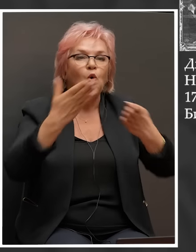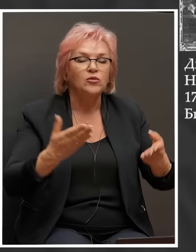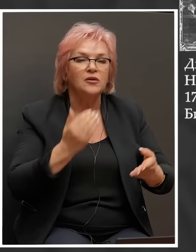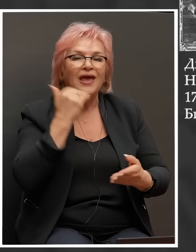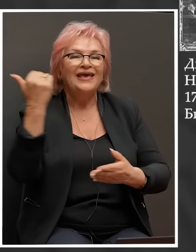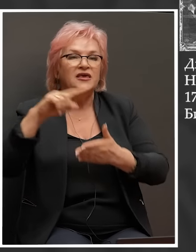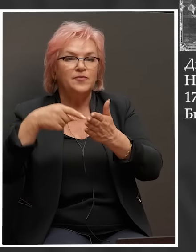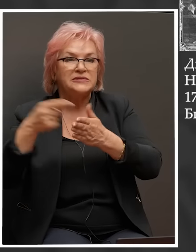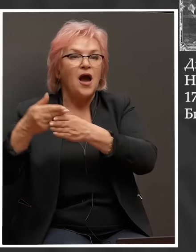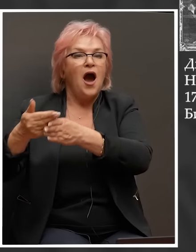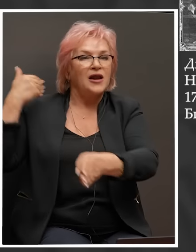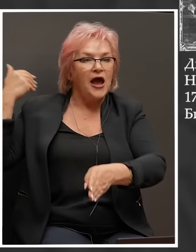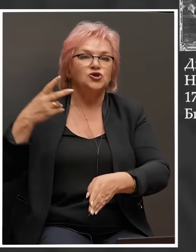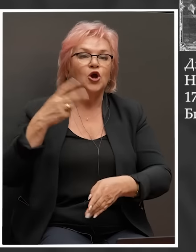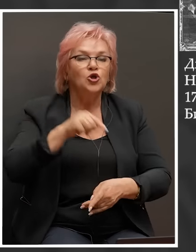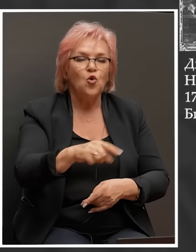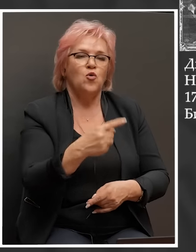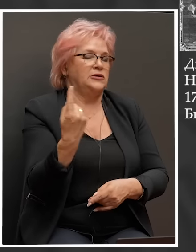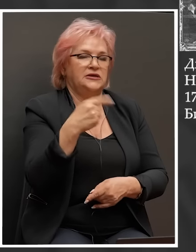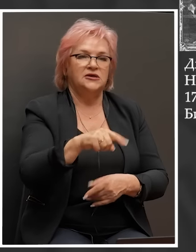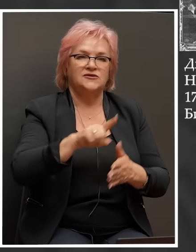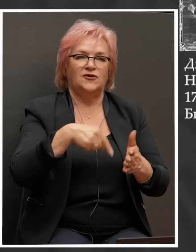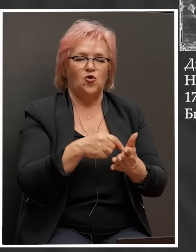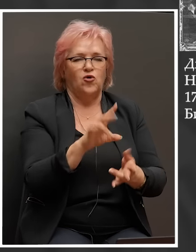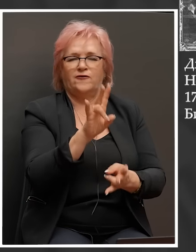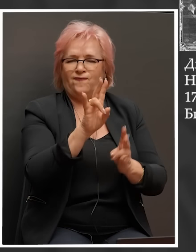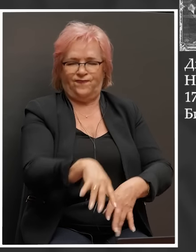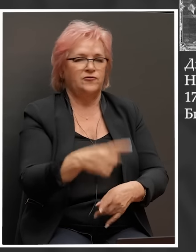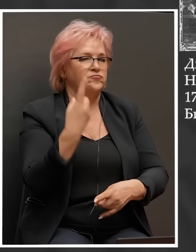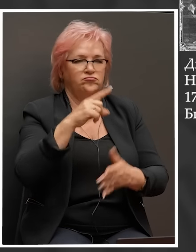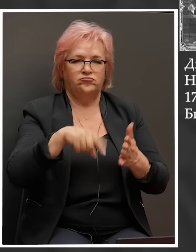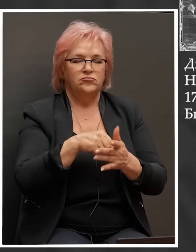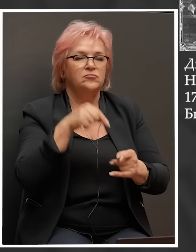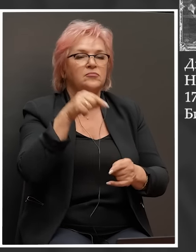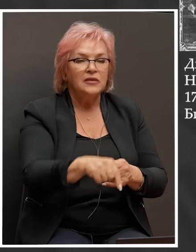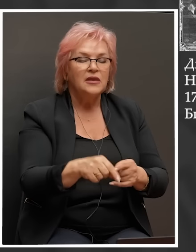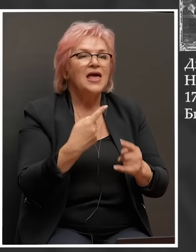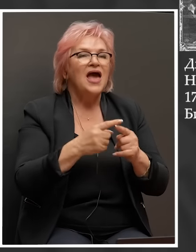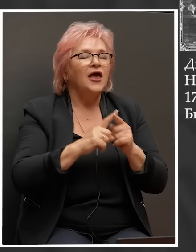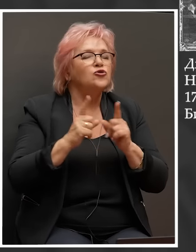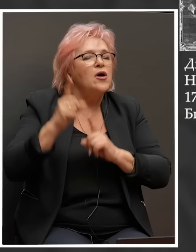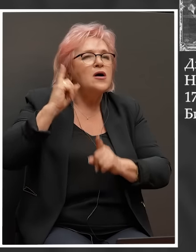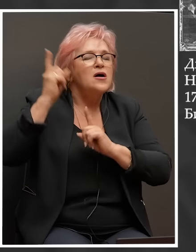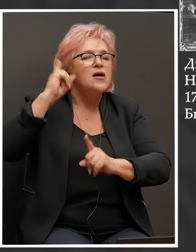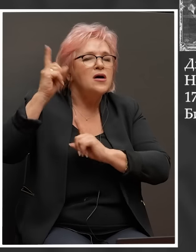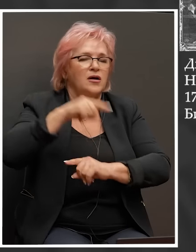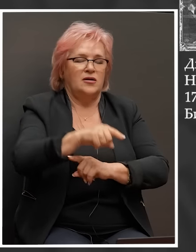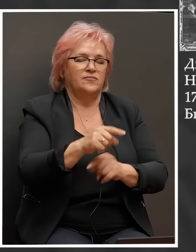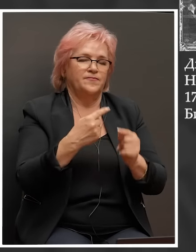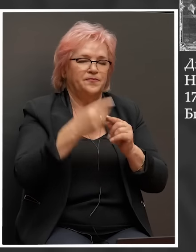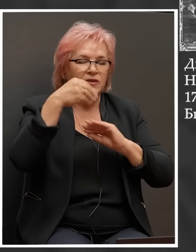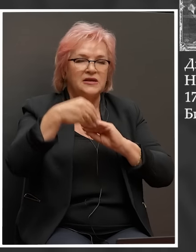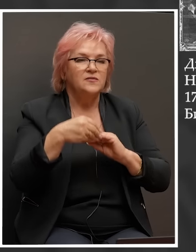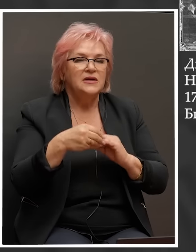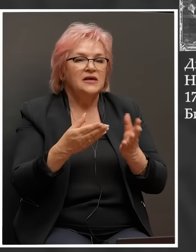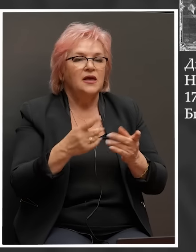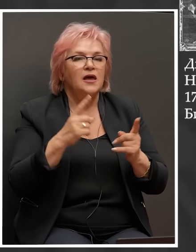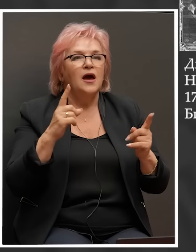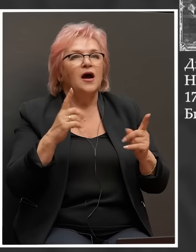города. Но Рим был единственным городом и остается единственным городом, который вот эту античную составляющую не вынес,